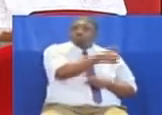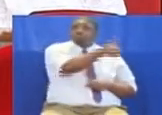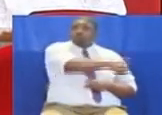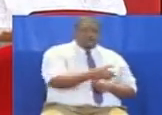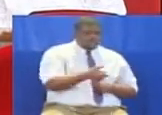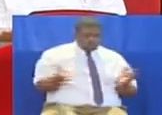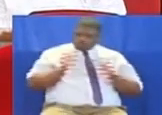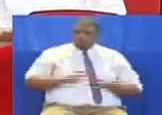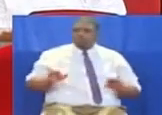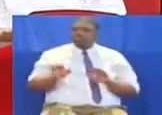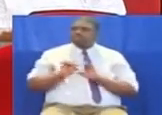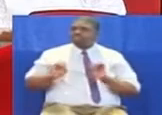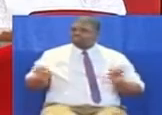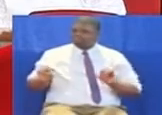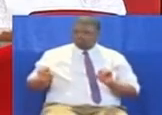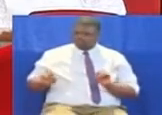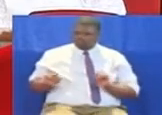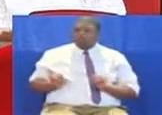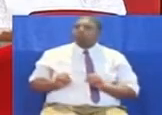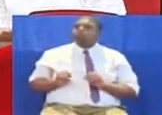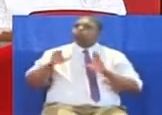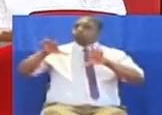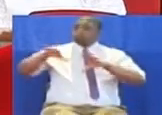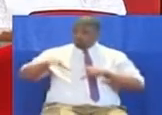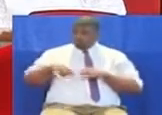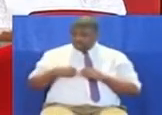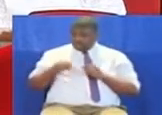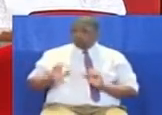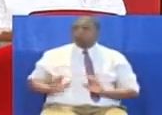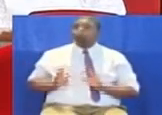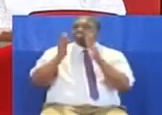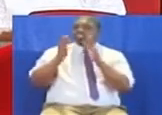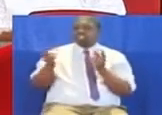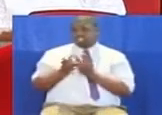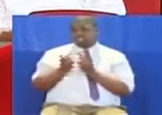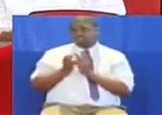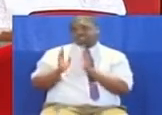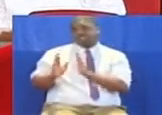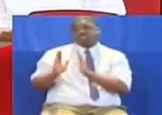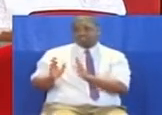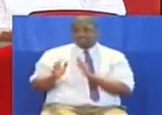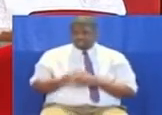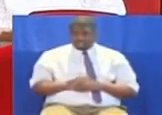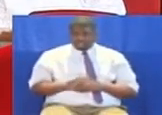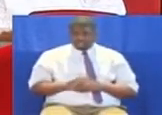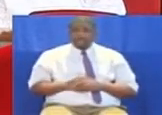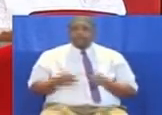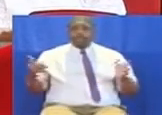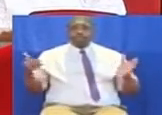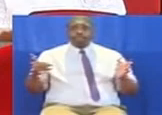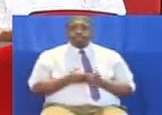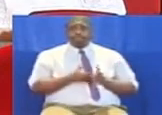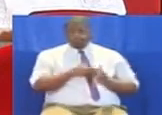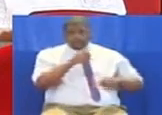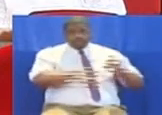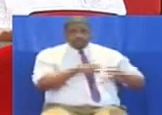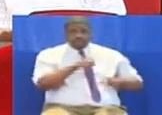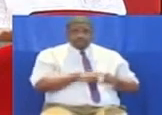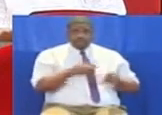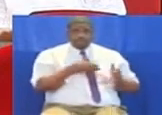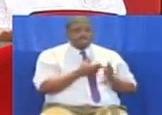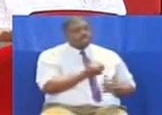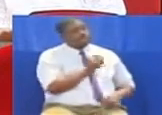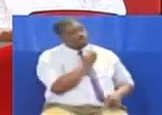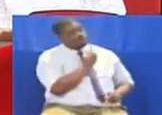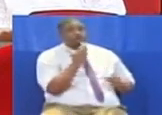Kwa tukubaliane kuishi kuendana nao, yani tuishi kama ulivyo. Kuendana nao mpaka pale ambapo dawa itapatikana, ile